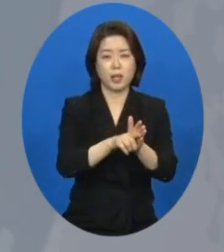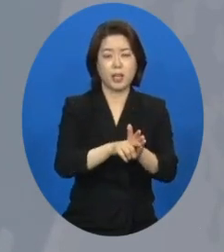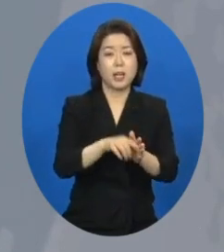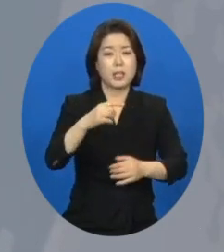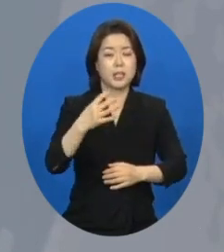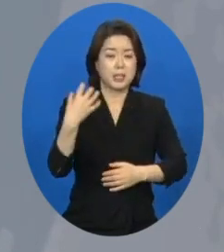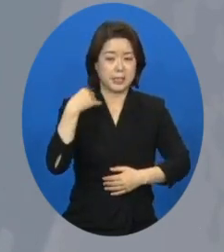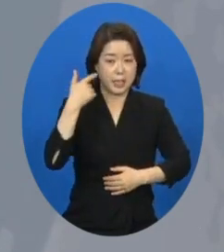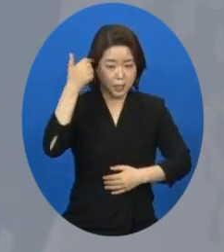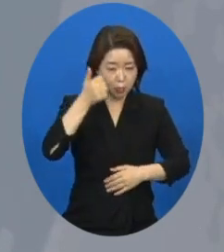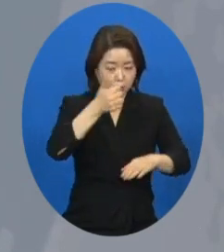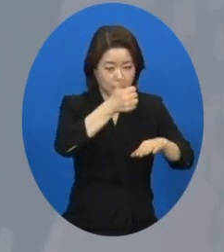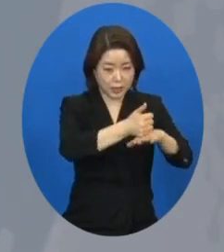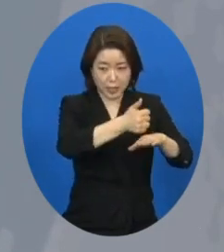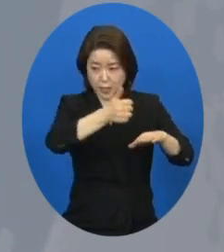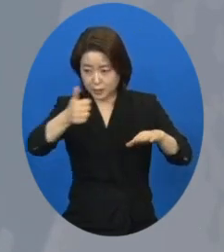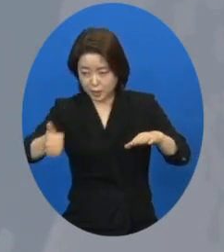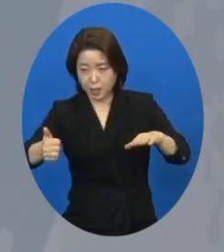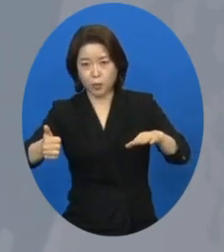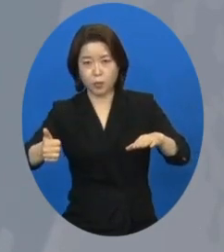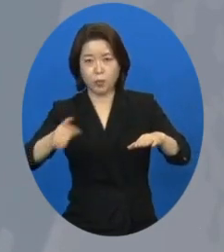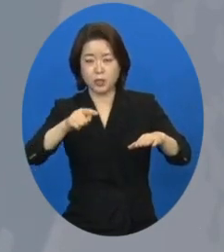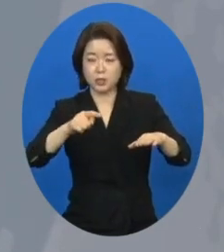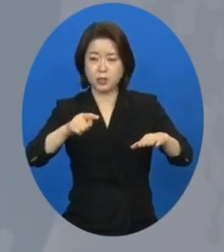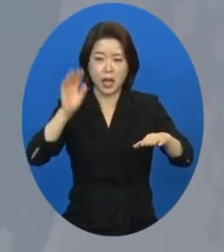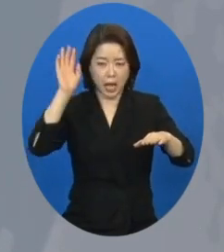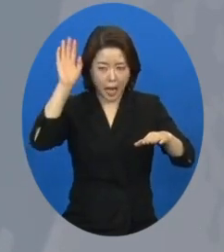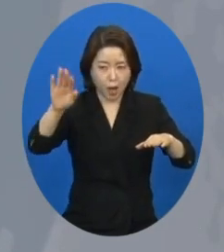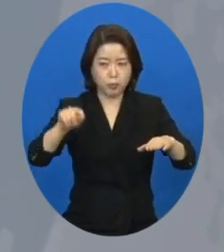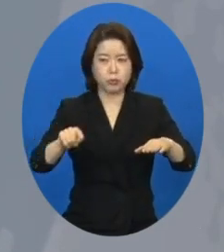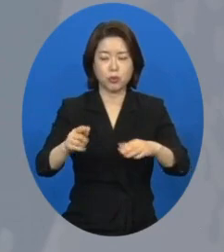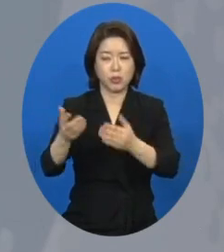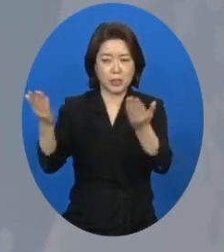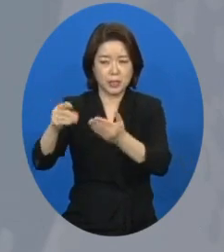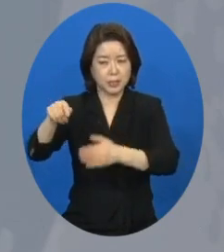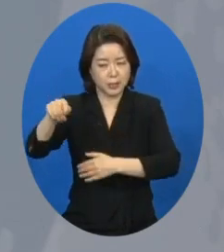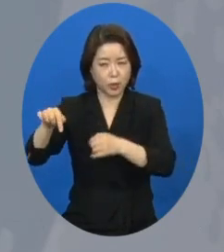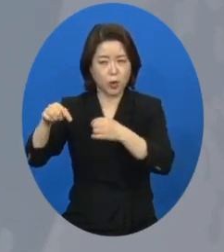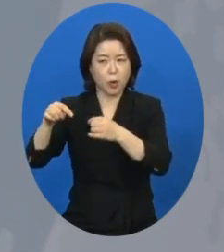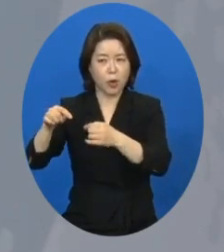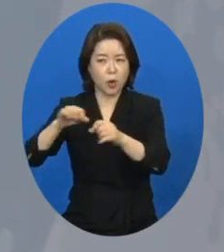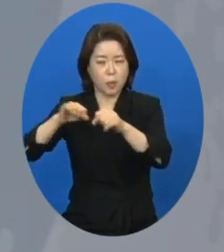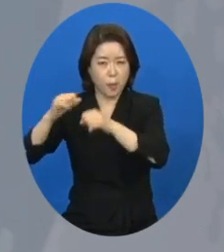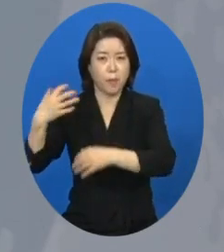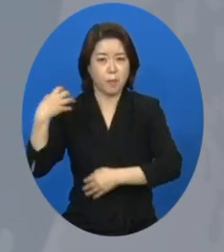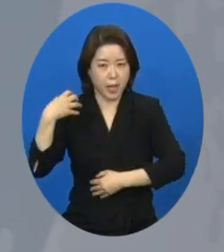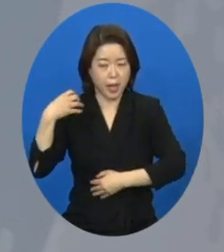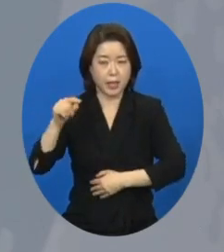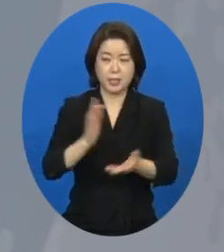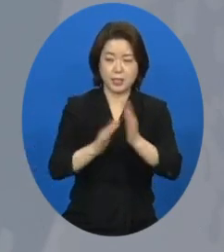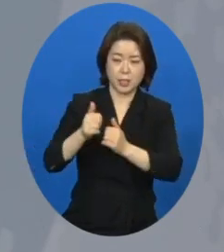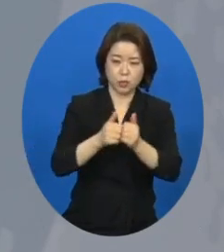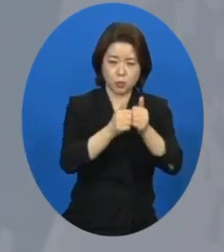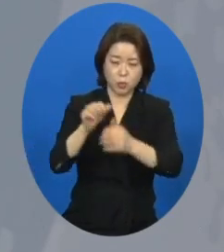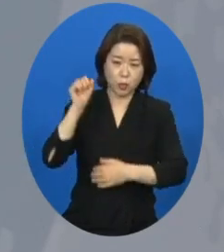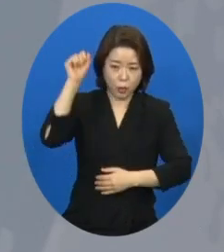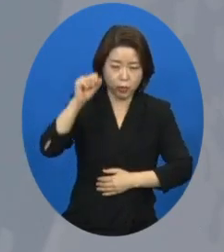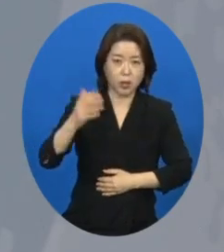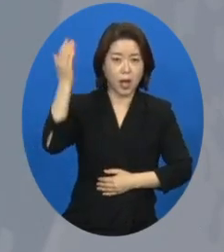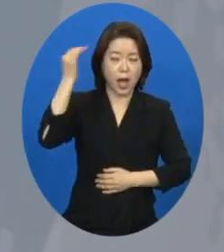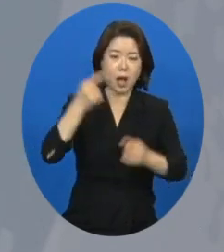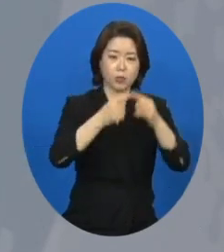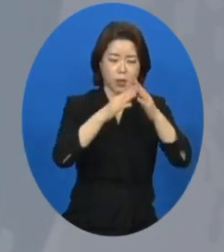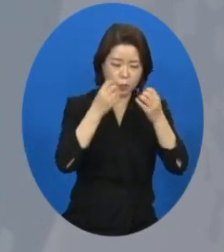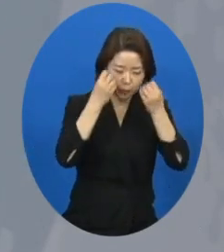담임 목사직에서 은퇴하고 그 사역을 하게 된다는데, 이 예수 동행 운동이 한국 교회를 새롭게